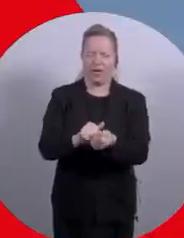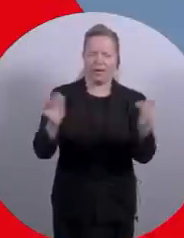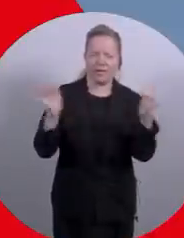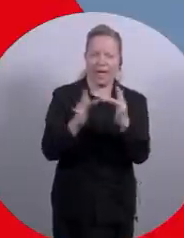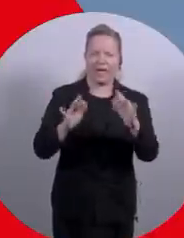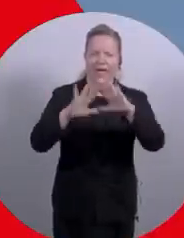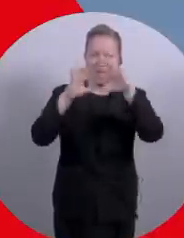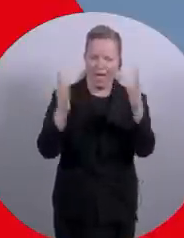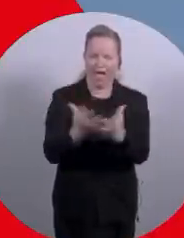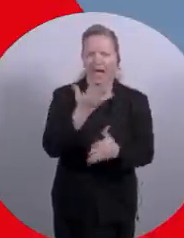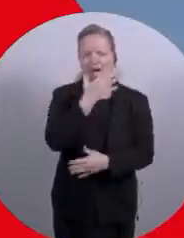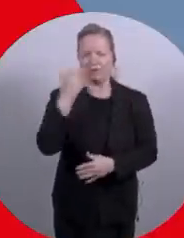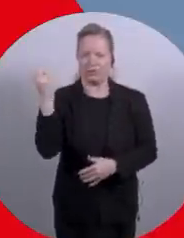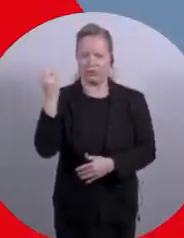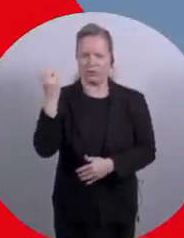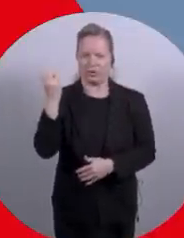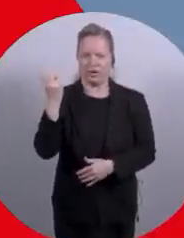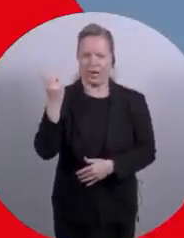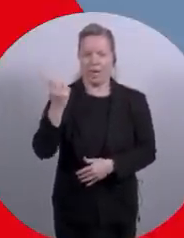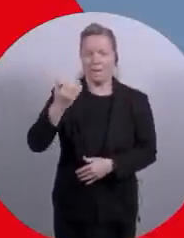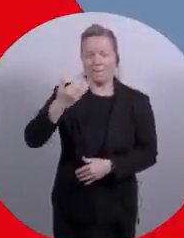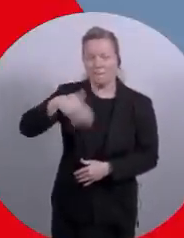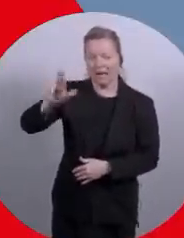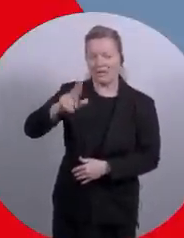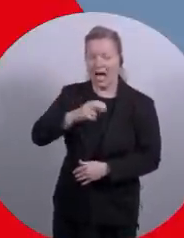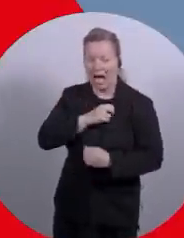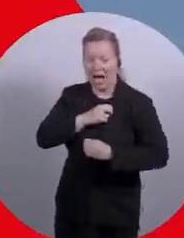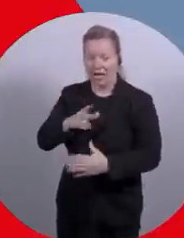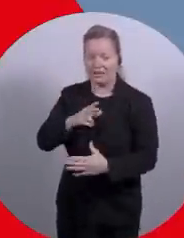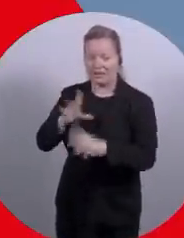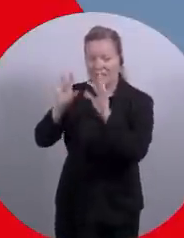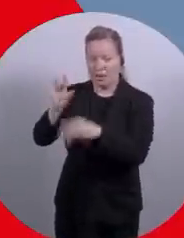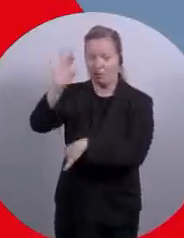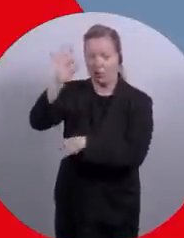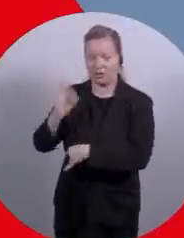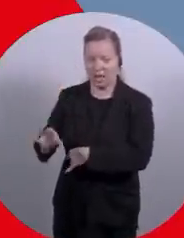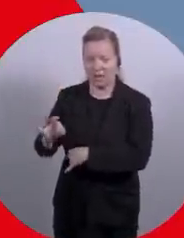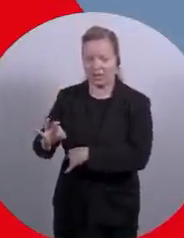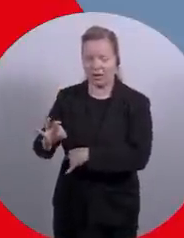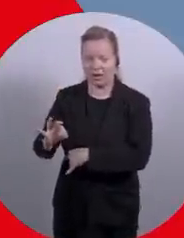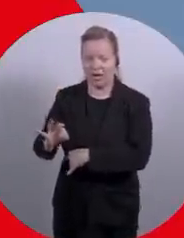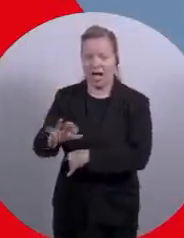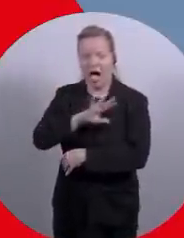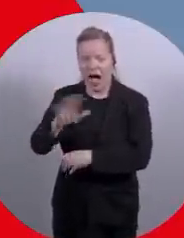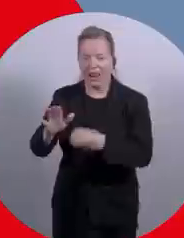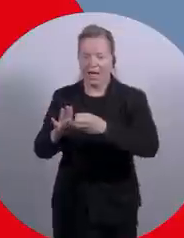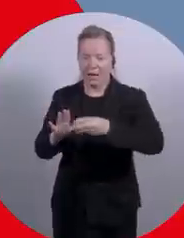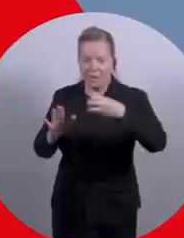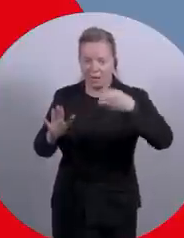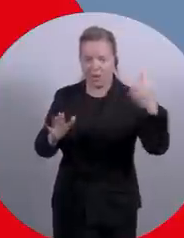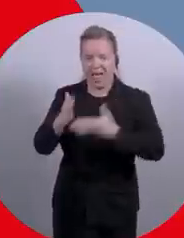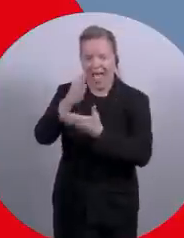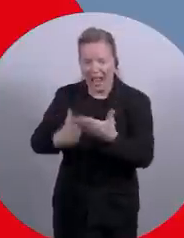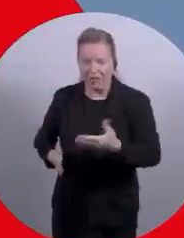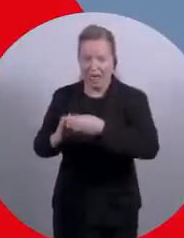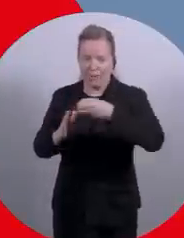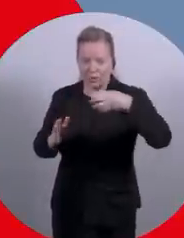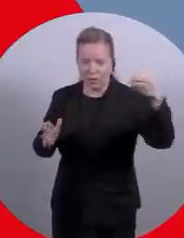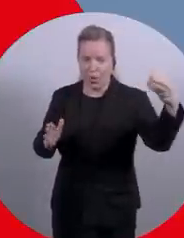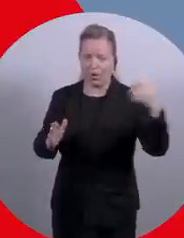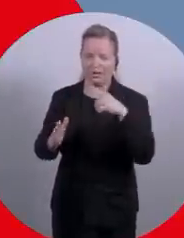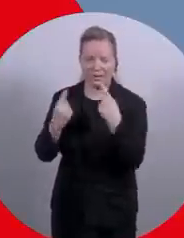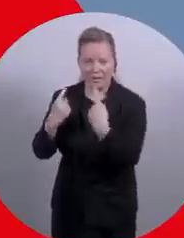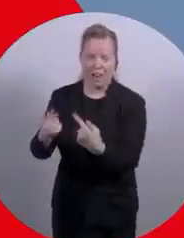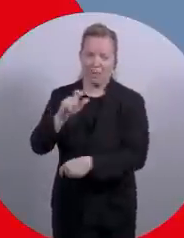Erhitzung liebe Genossinnen genossen die reichsten zehn Prozent dieser Welt lassen die Hälfte oder Emissionen in die Luft es muss uns immer klar sein